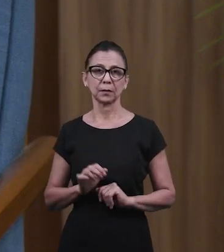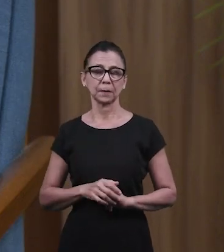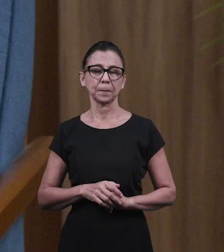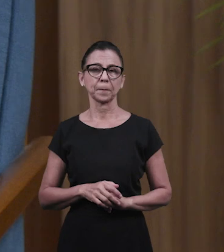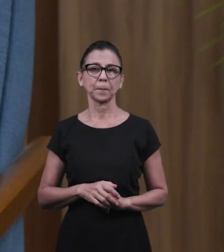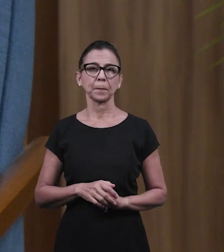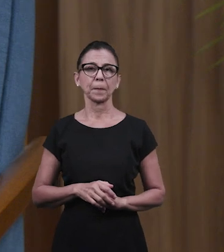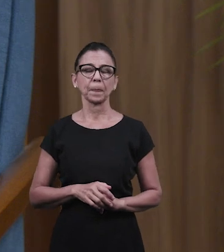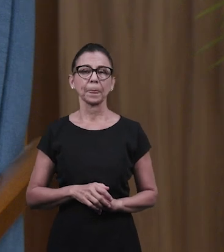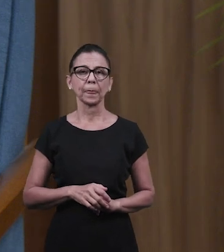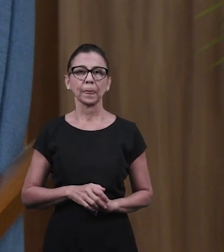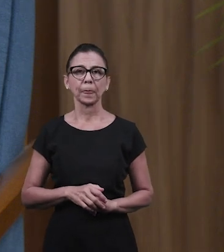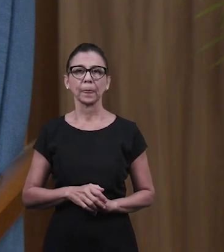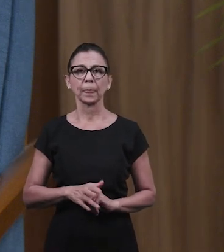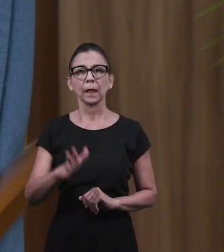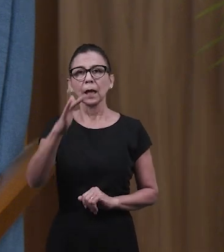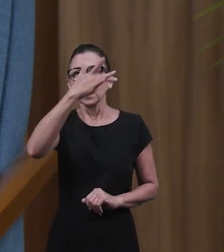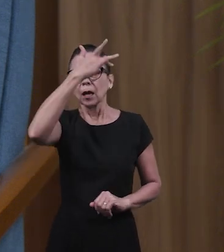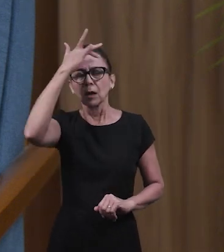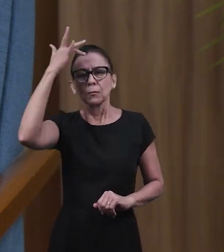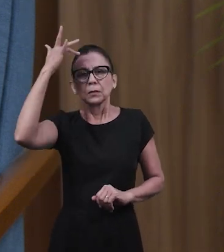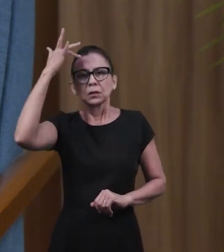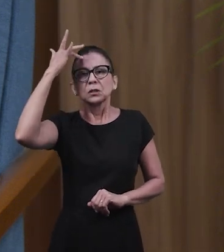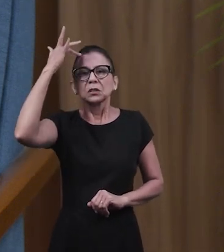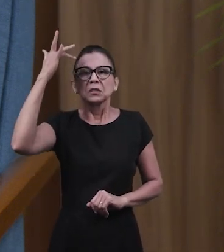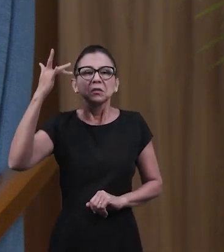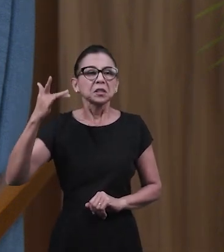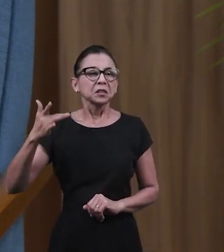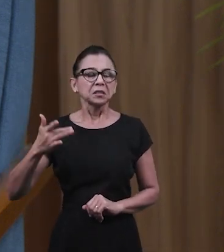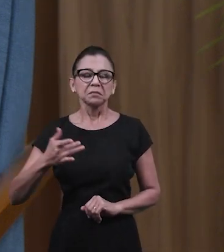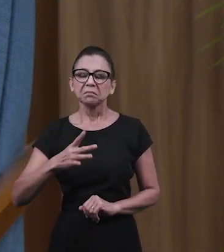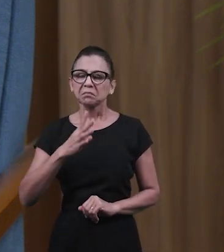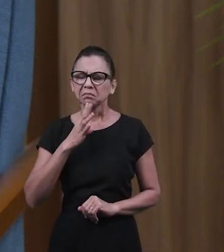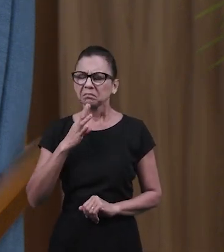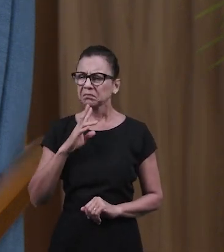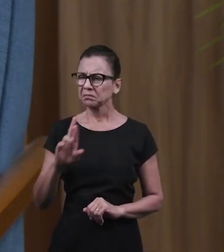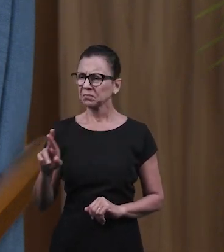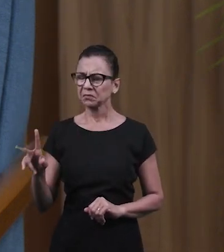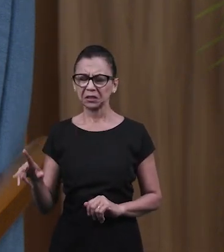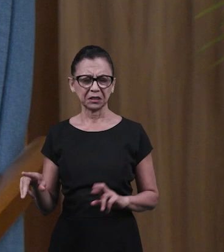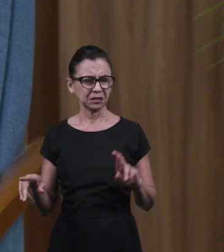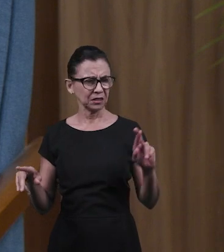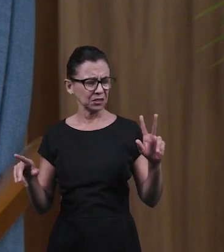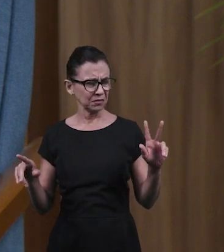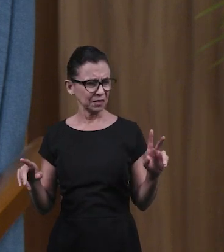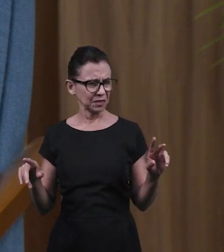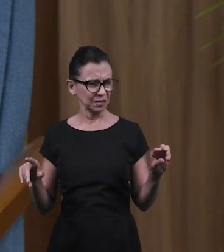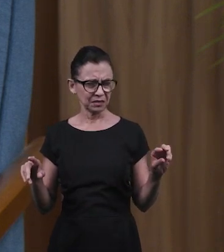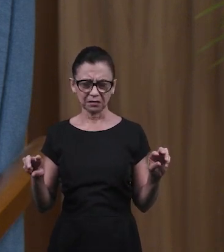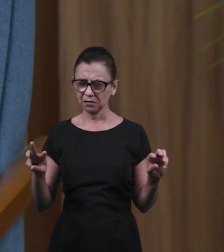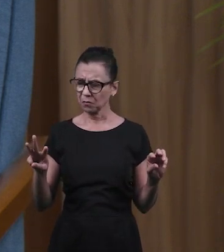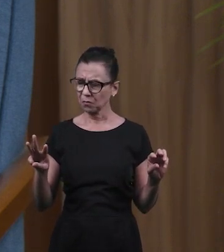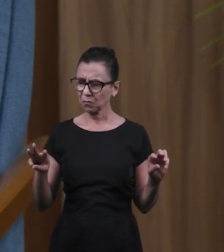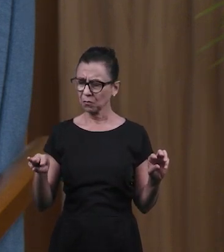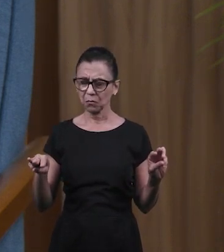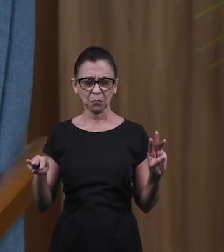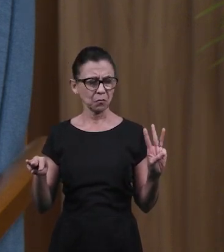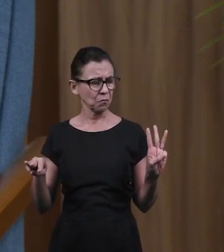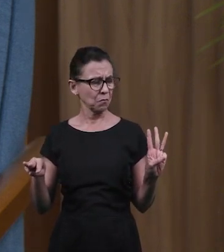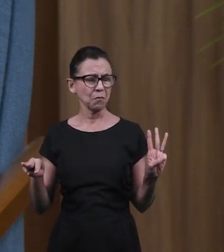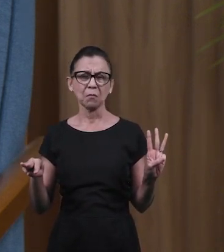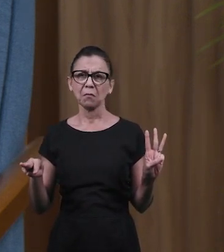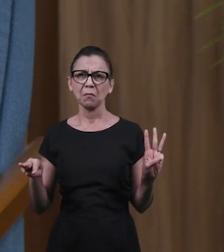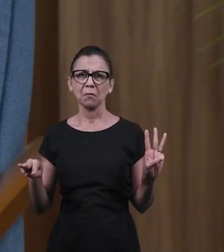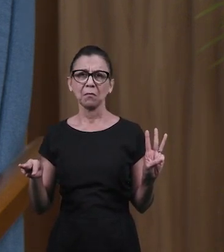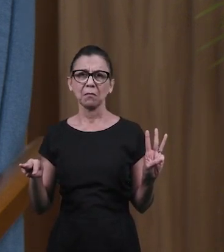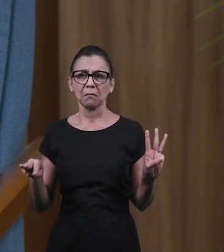ne connaît pas, elle ne sait pas distinguer le blé de l'ivraie. Donc le pasteur Daniel et ses jours nous ont parlé sur